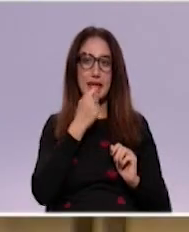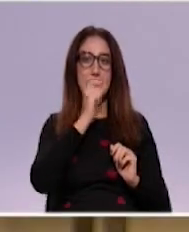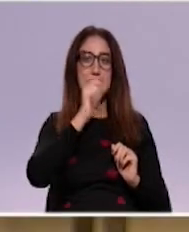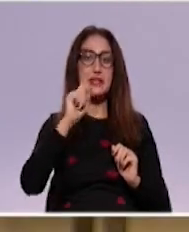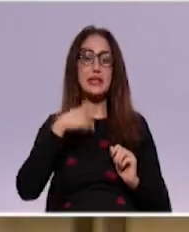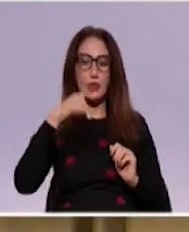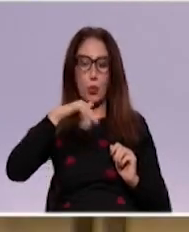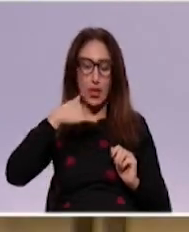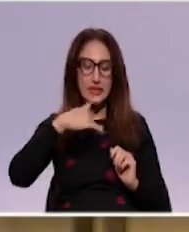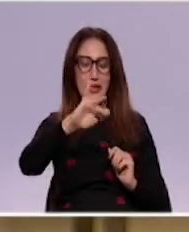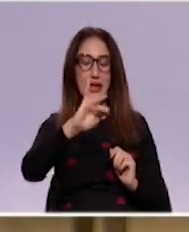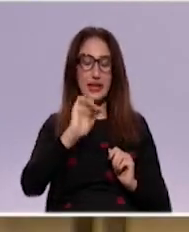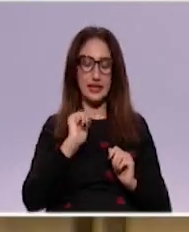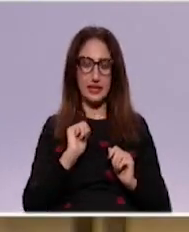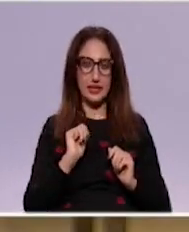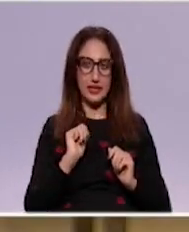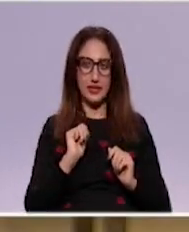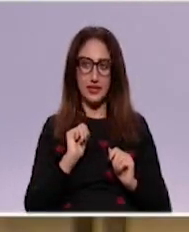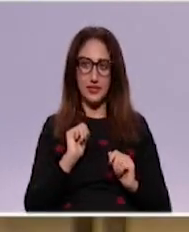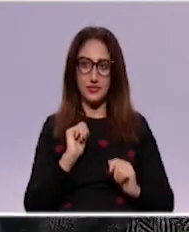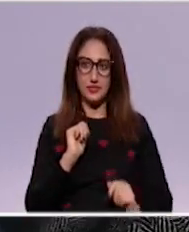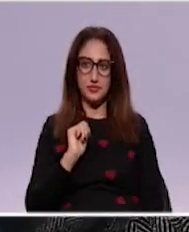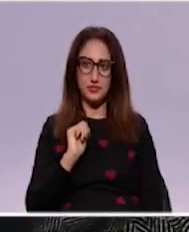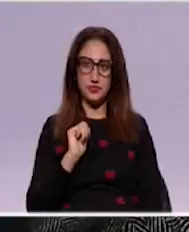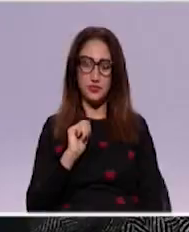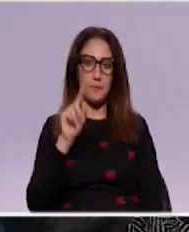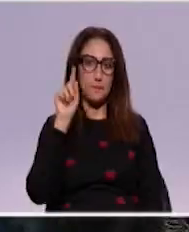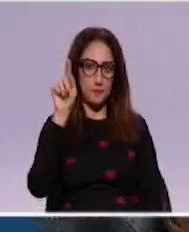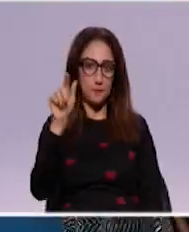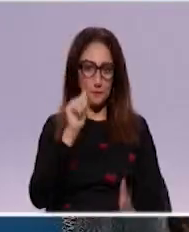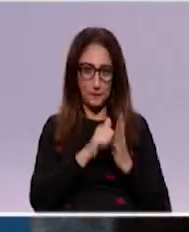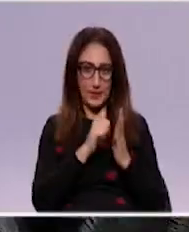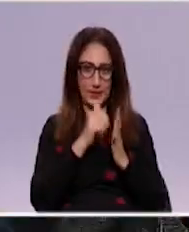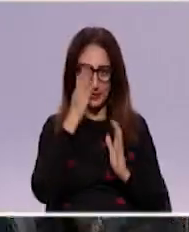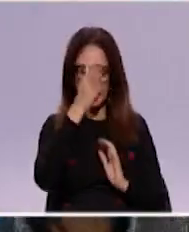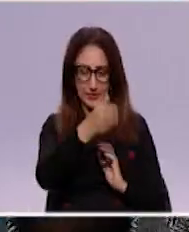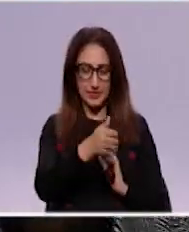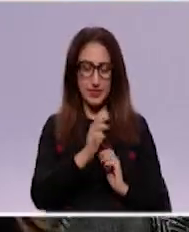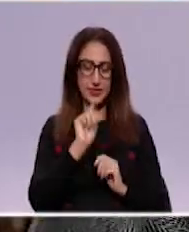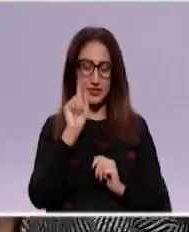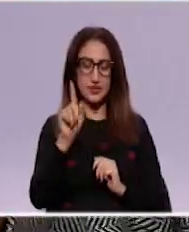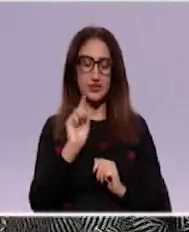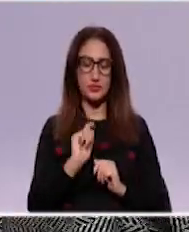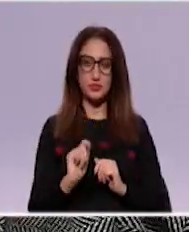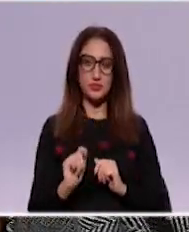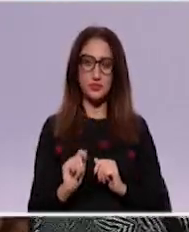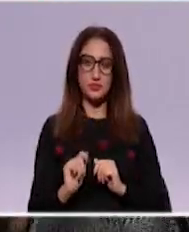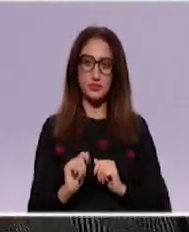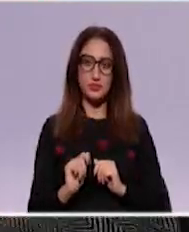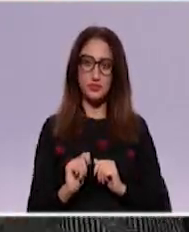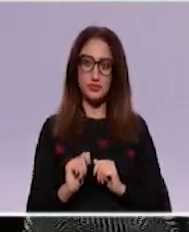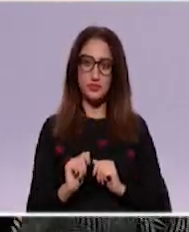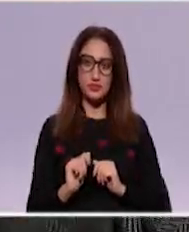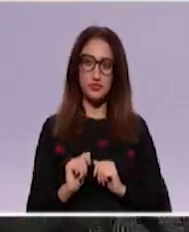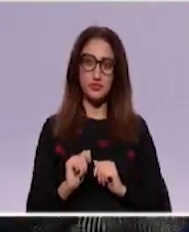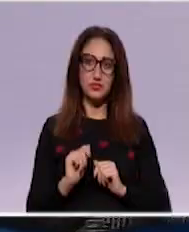جاي لك. ورحت رايح ضربت الجرس، وعلى غير العاده لا قلت سلام عليكم ولا هاي ولا بتاع.